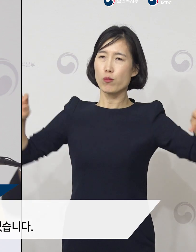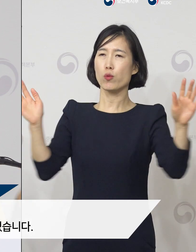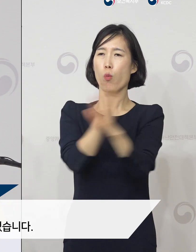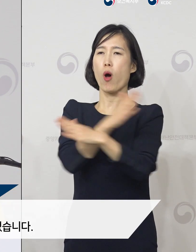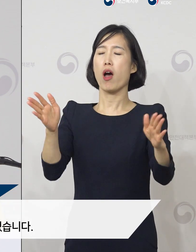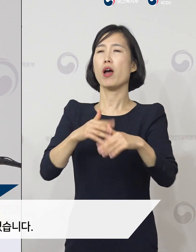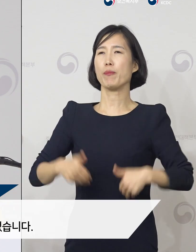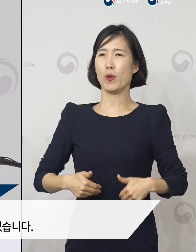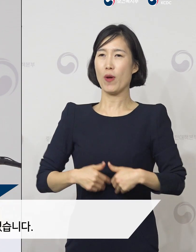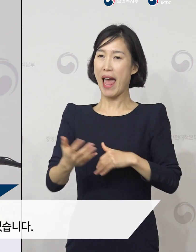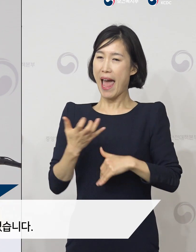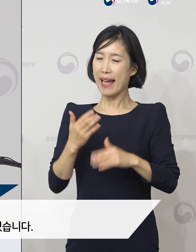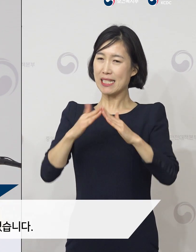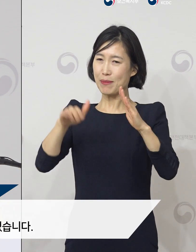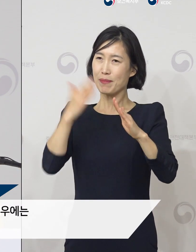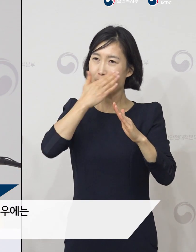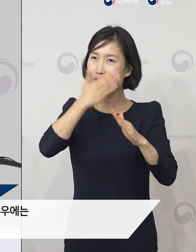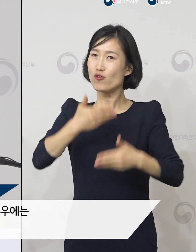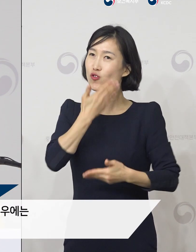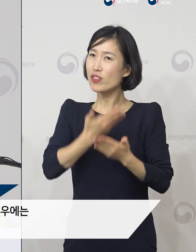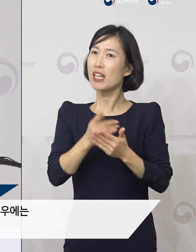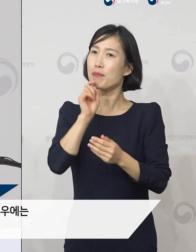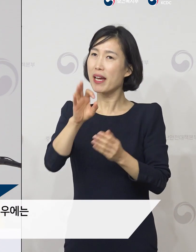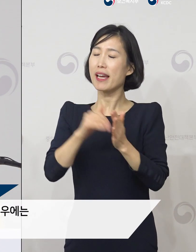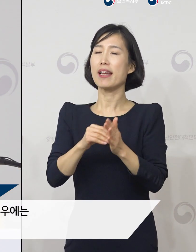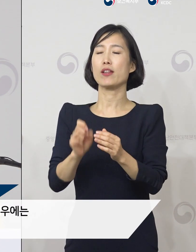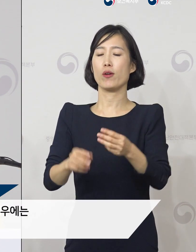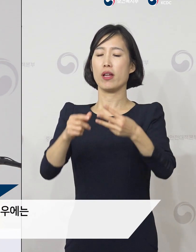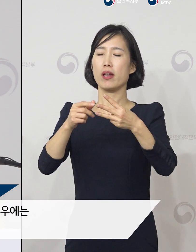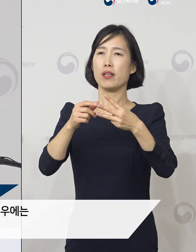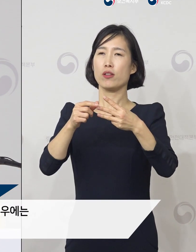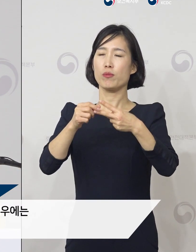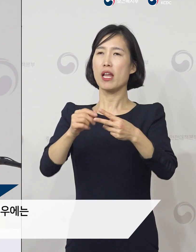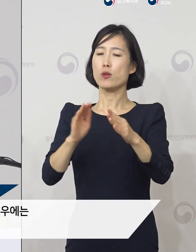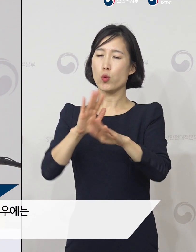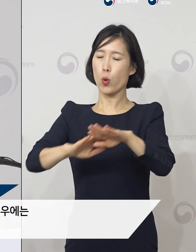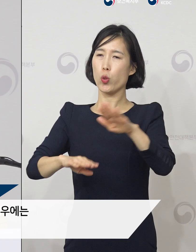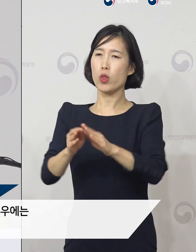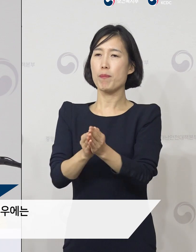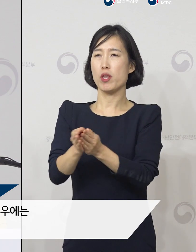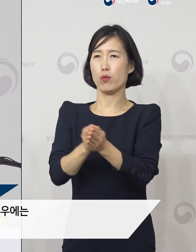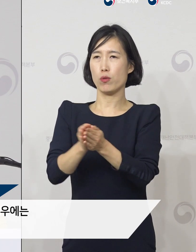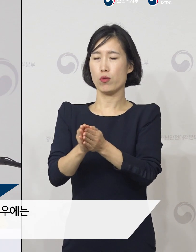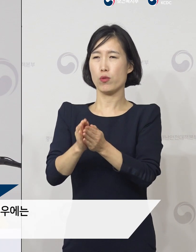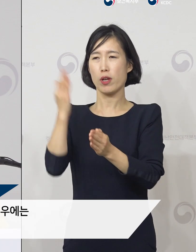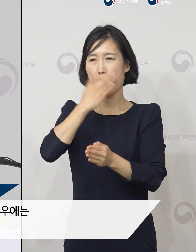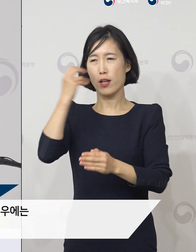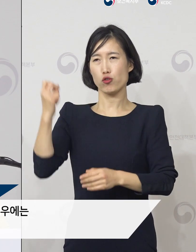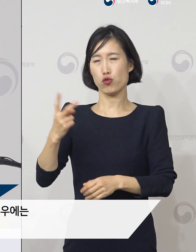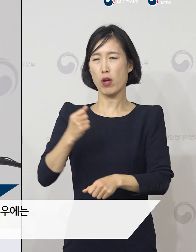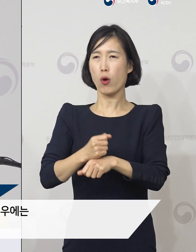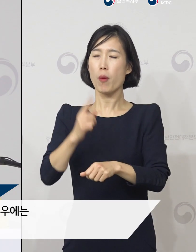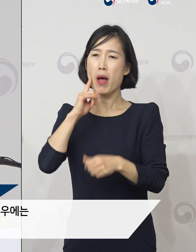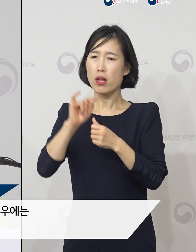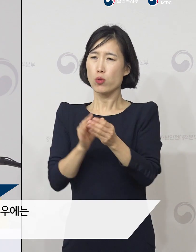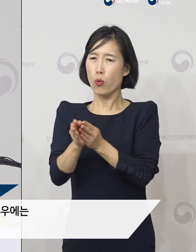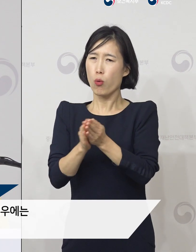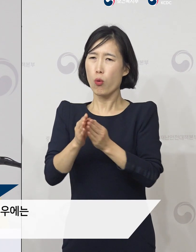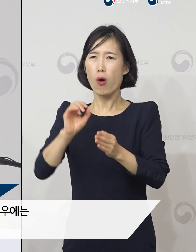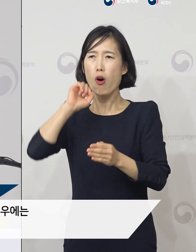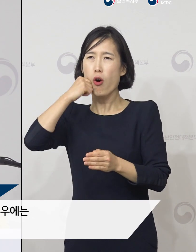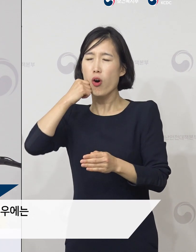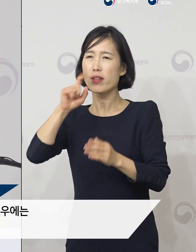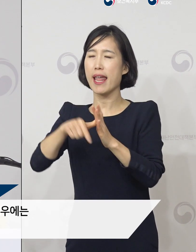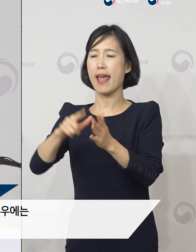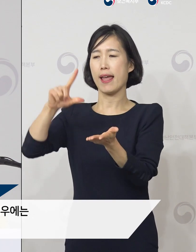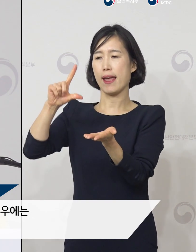위험성에 대해서 말씀을 드렸습니다. 둘째, 손을 자주 비누로 씻고 손을 씻기 어려울 경우에는 손소독제를